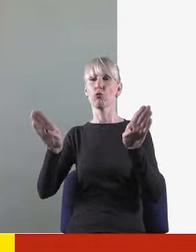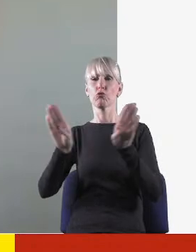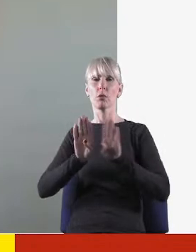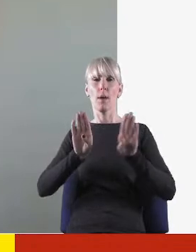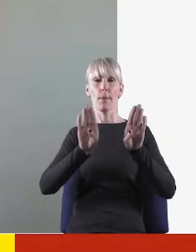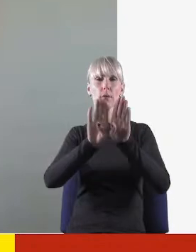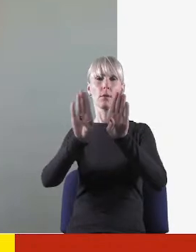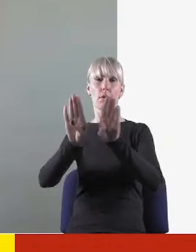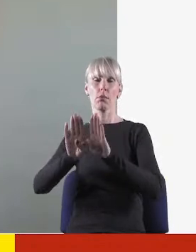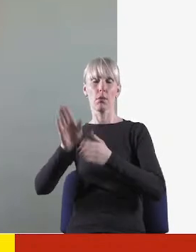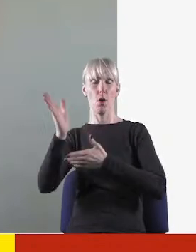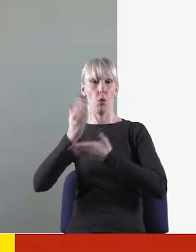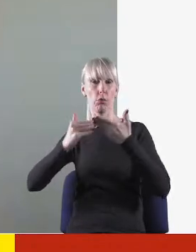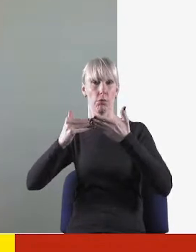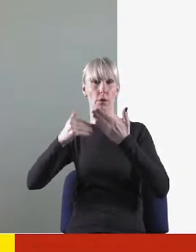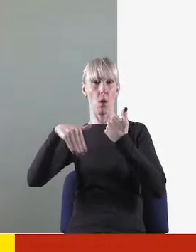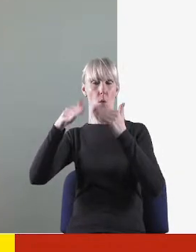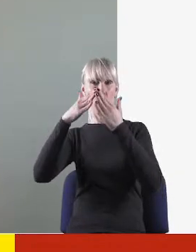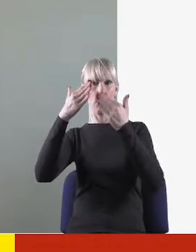oddziały,